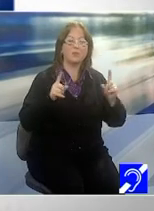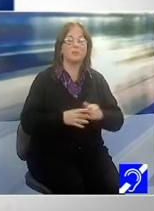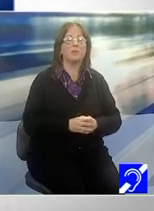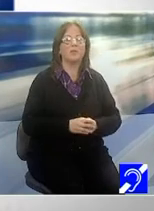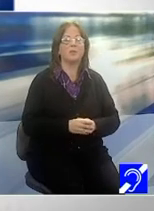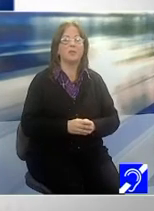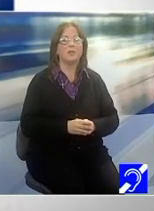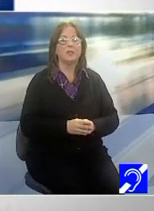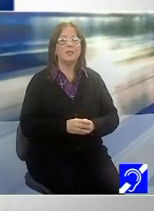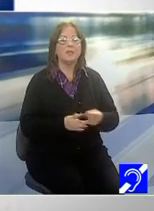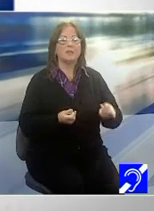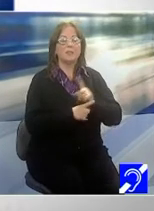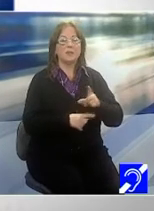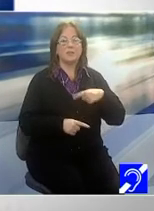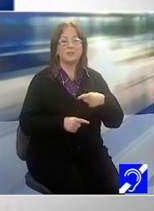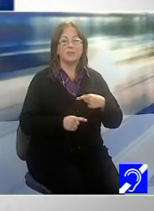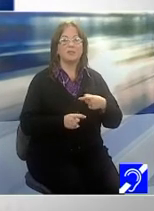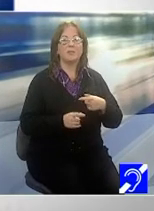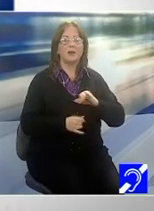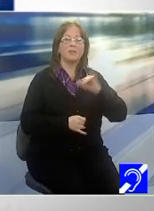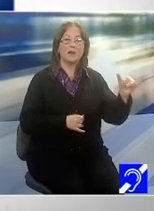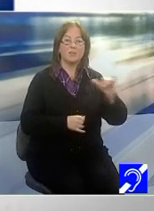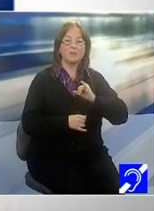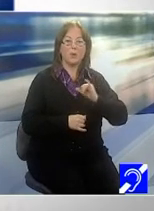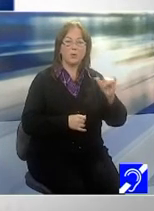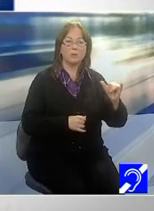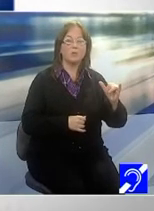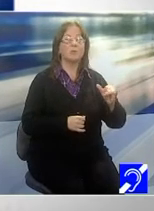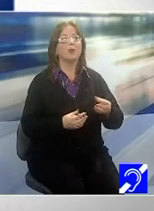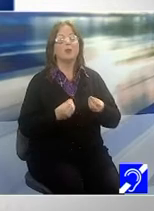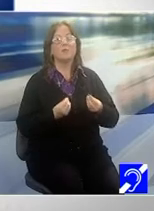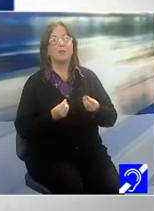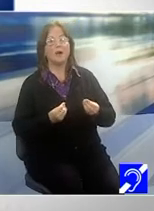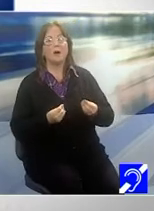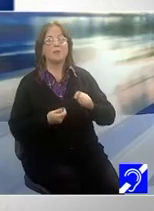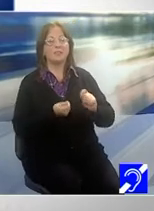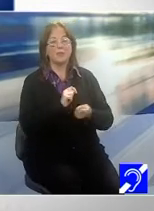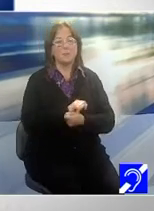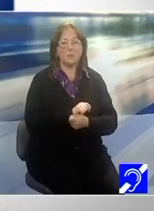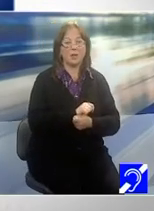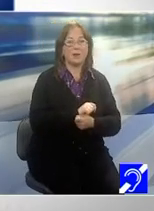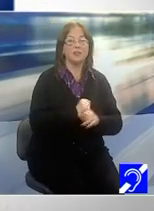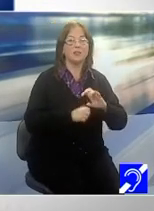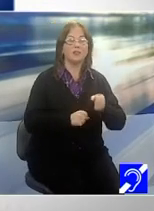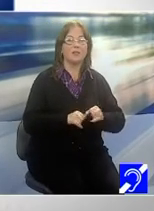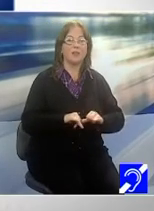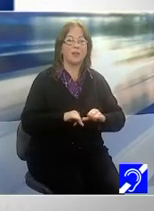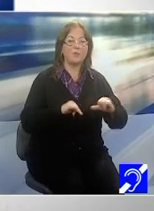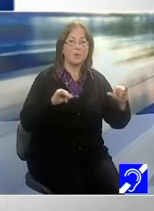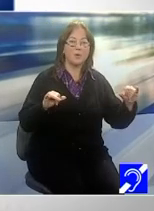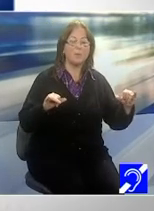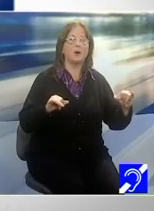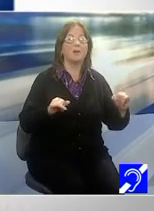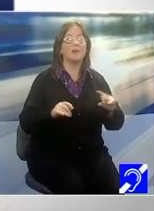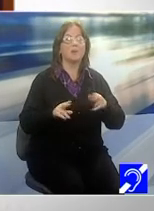majore sunt și la transporturi. Guvernul Cioloș vine cu mai multe completări, insistă pe reforma în companiile de stat din subordinea ministerului și pe continuarea proiectelor